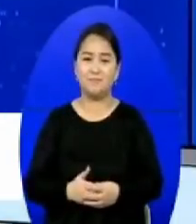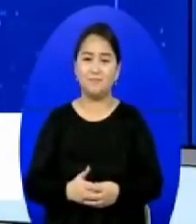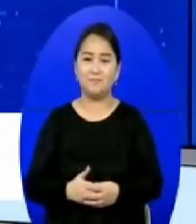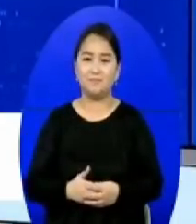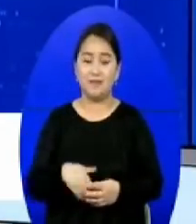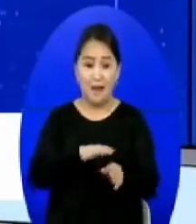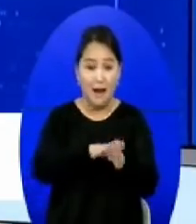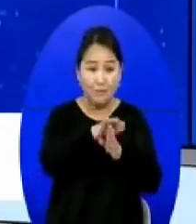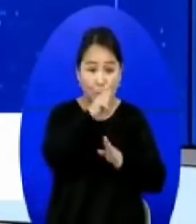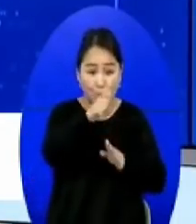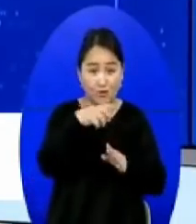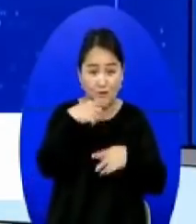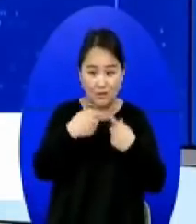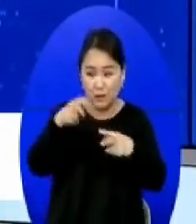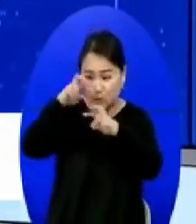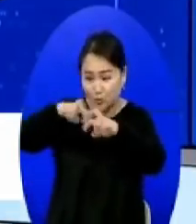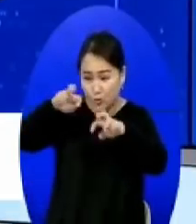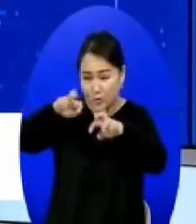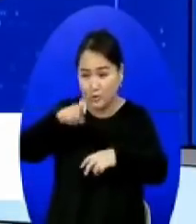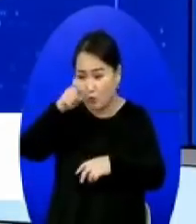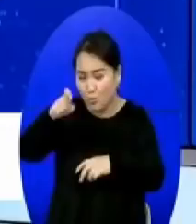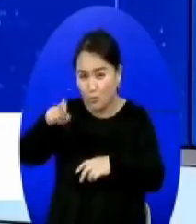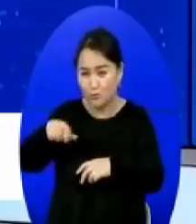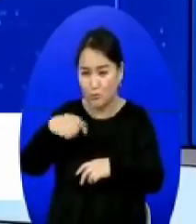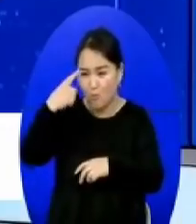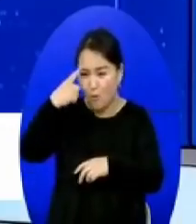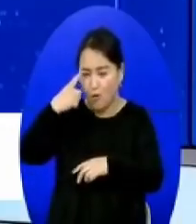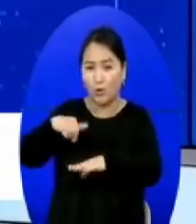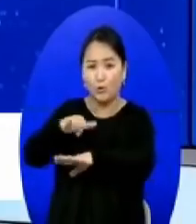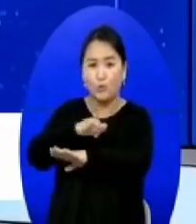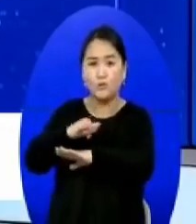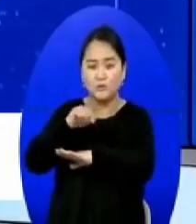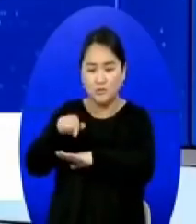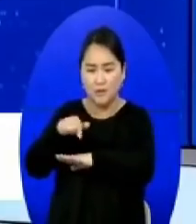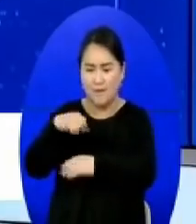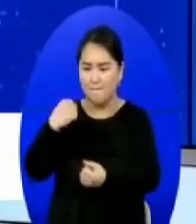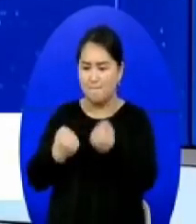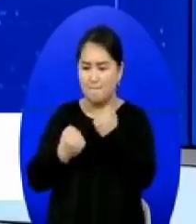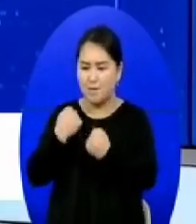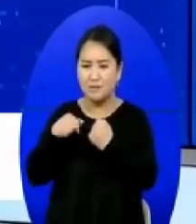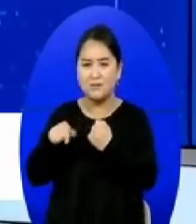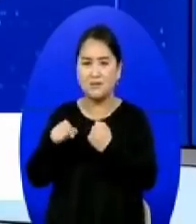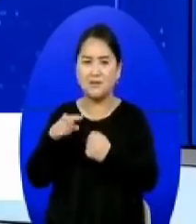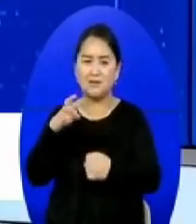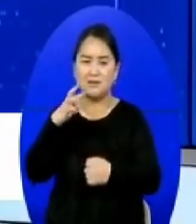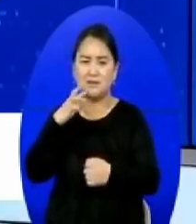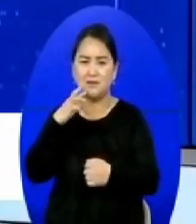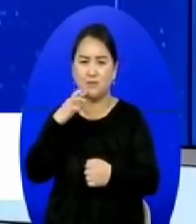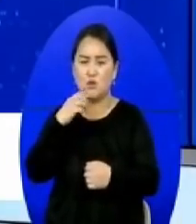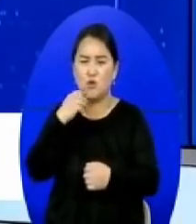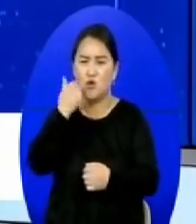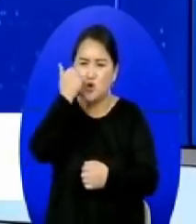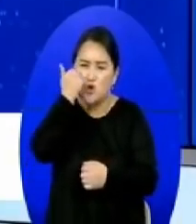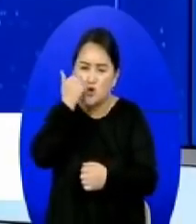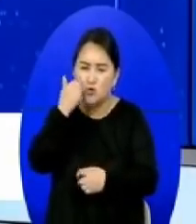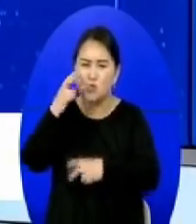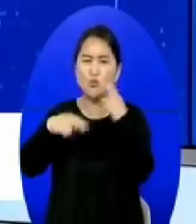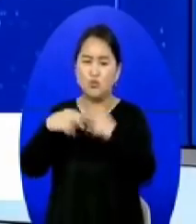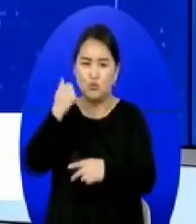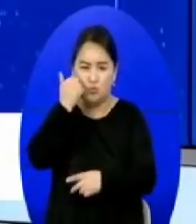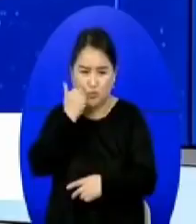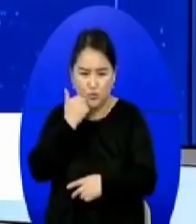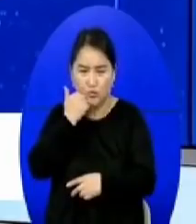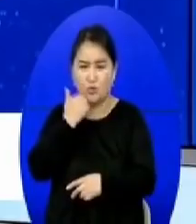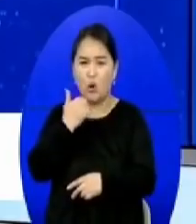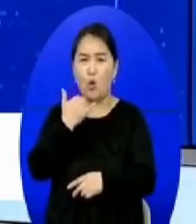хүмүүс хэлж байгаа судлаачдын зүгээс яг манай улс одоо өнөөдрийн байдлаар яг энэ автомашинуудын хувьд бол насжилт өндөр болсон. За маш их одоо уурын